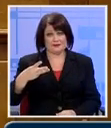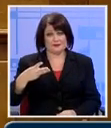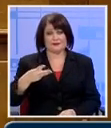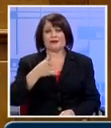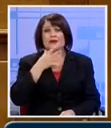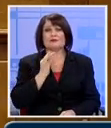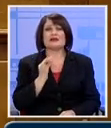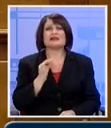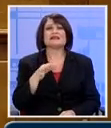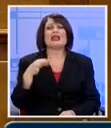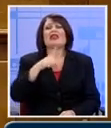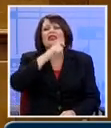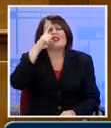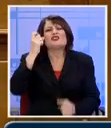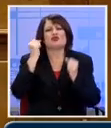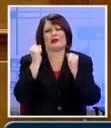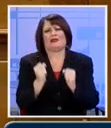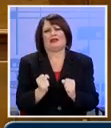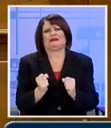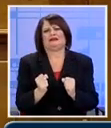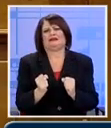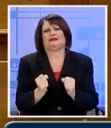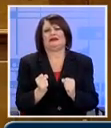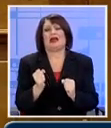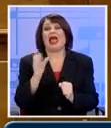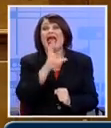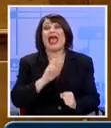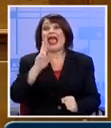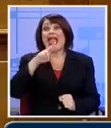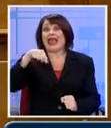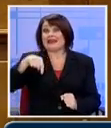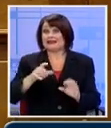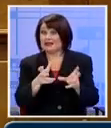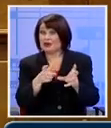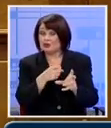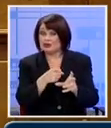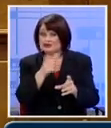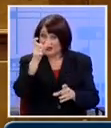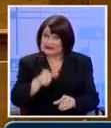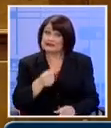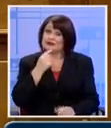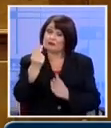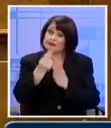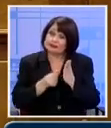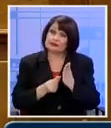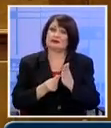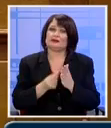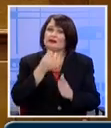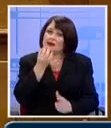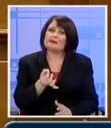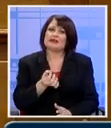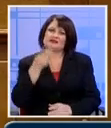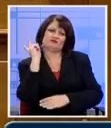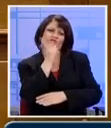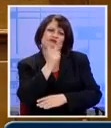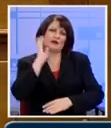σε ασθενέστατη θέση. Γιατί την ΕΡΤ εσείς ο ίδιος την έχετε πολλές φορές και όχι μία